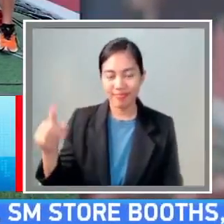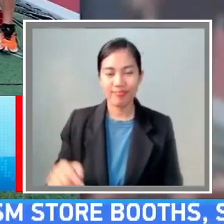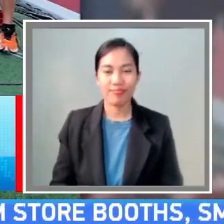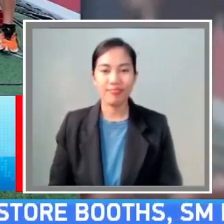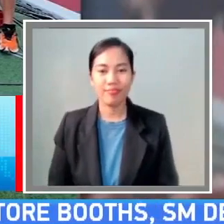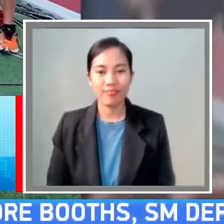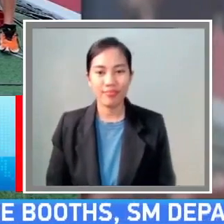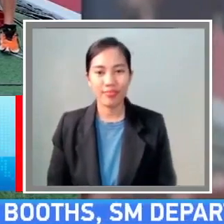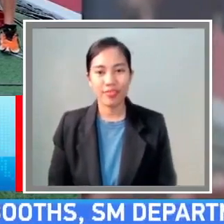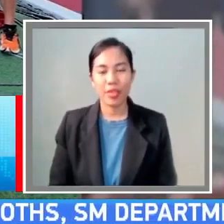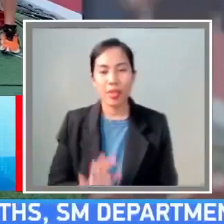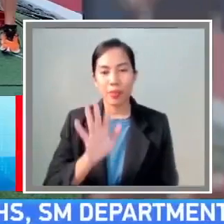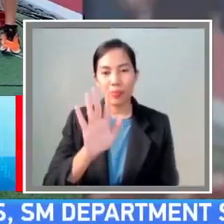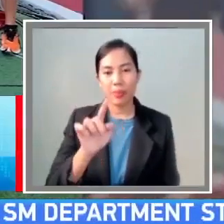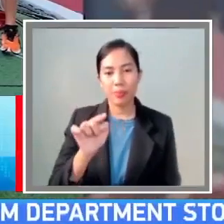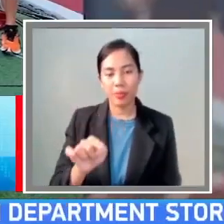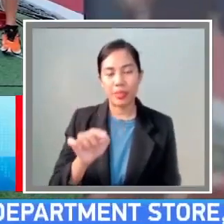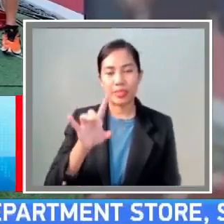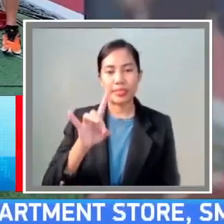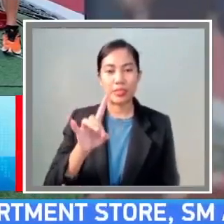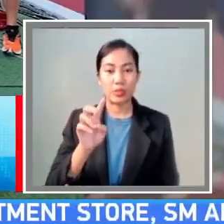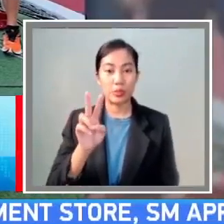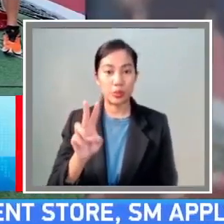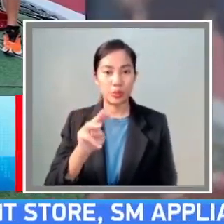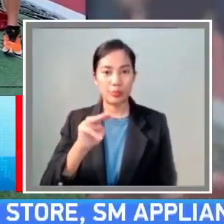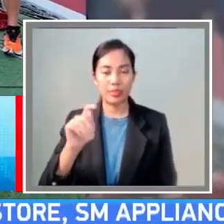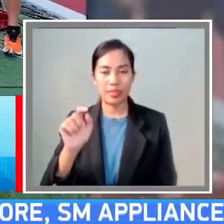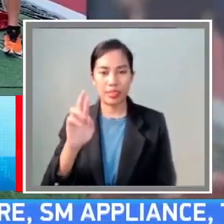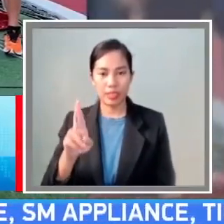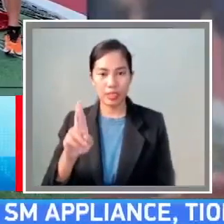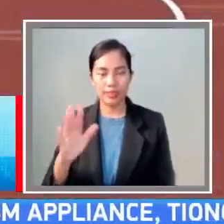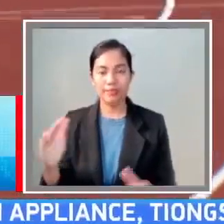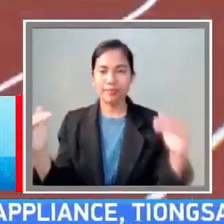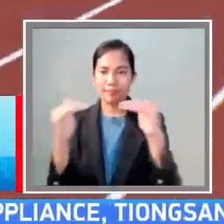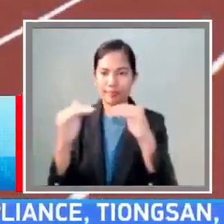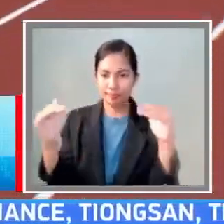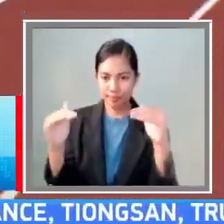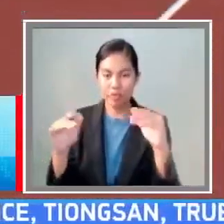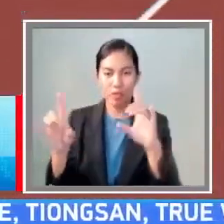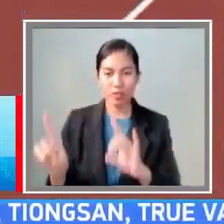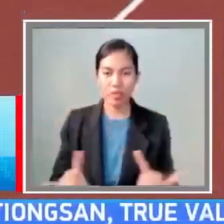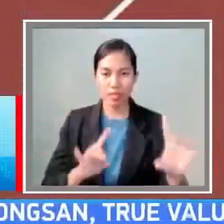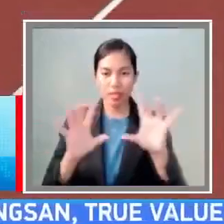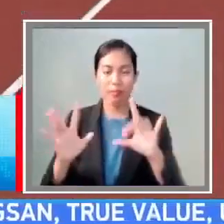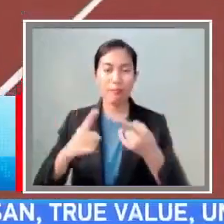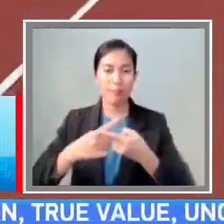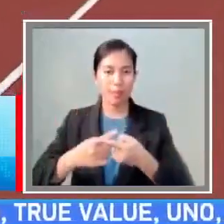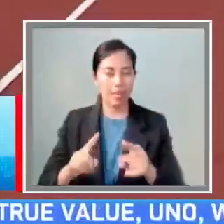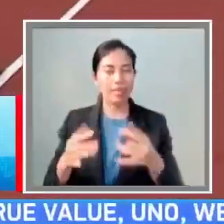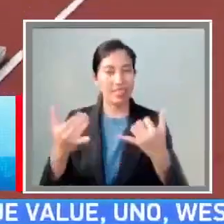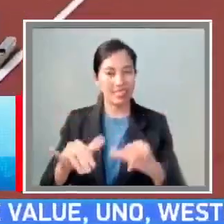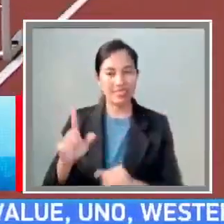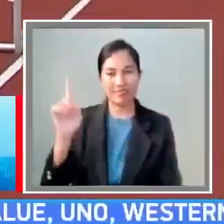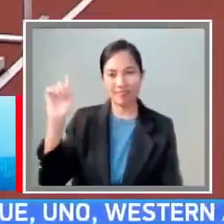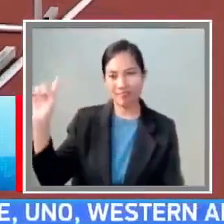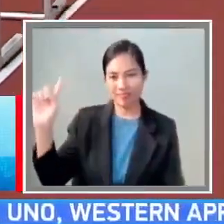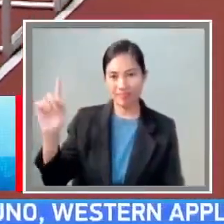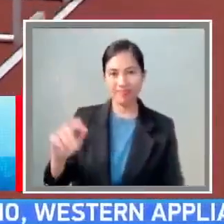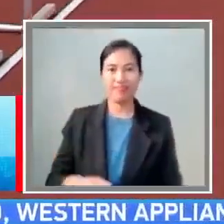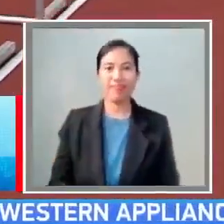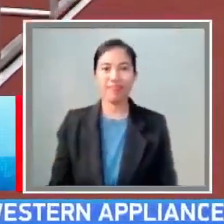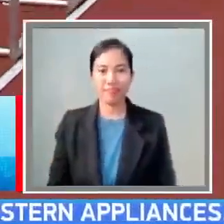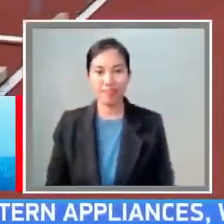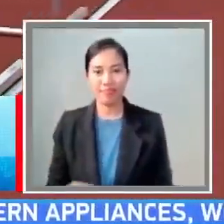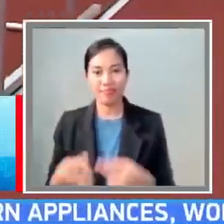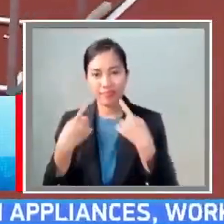5.82 meters. Nag-tie pa sila ng pambato ng Australia pero si EJ pa rin ang nagwagi dahil sa count back o sa bilang